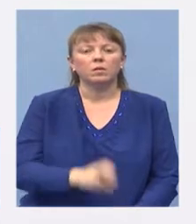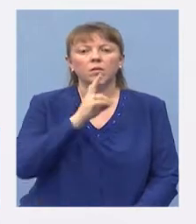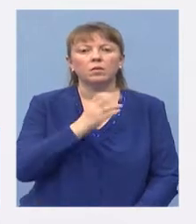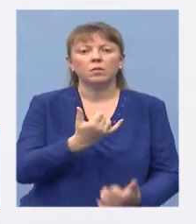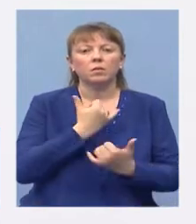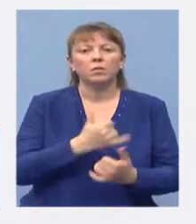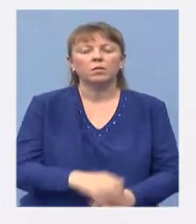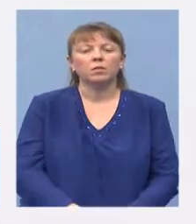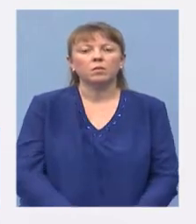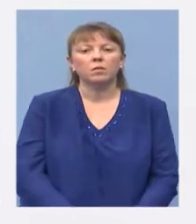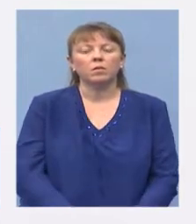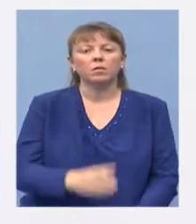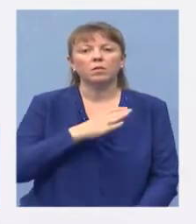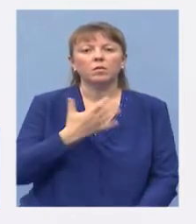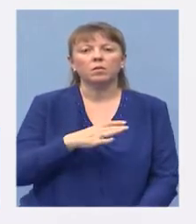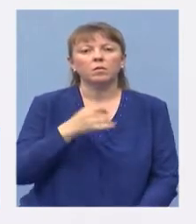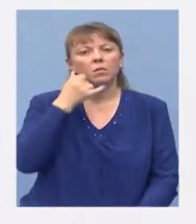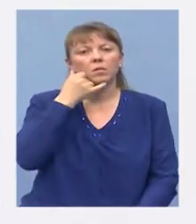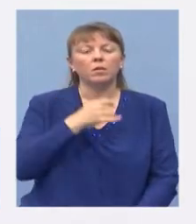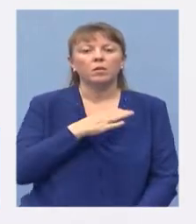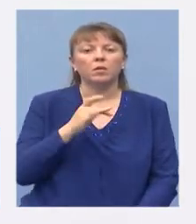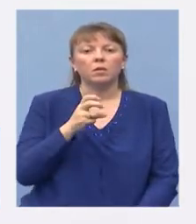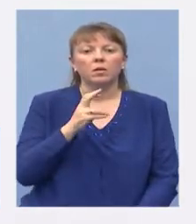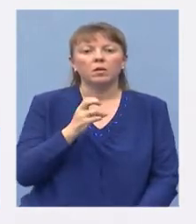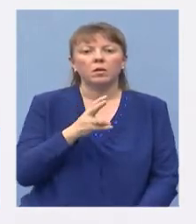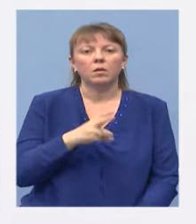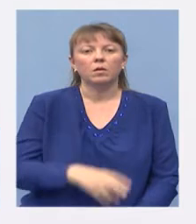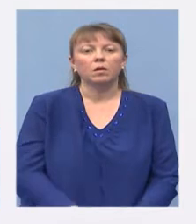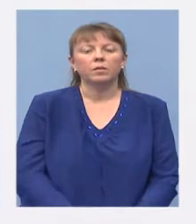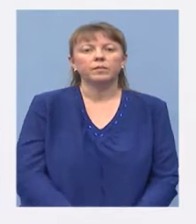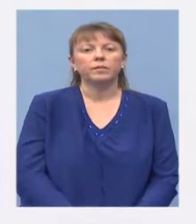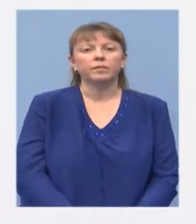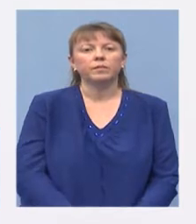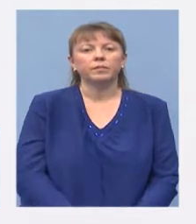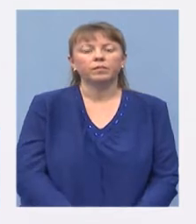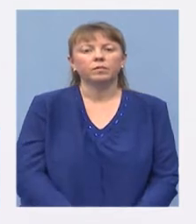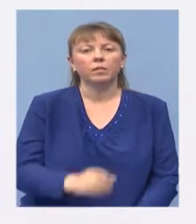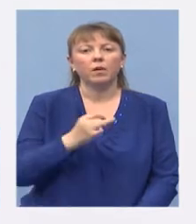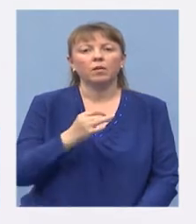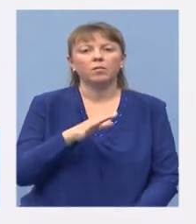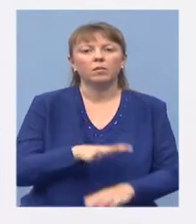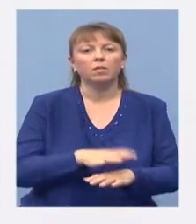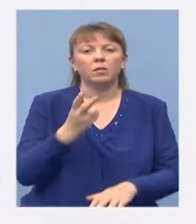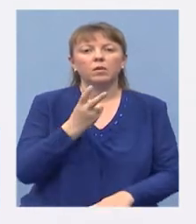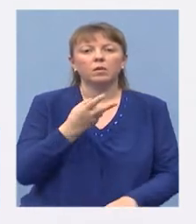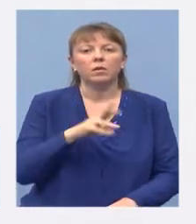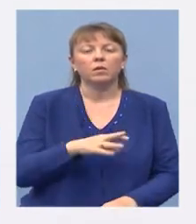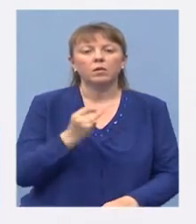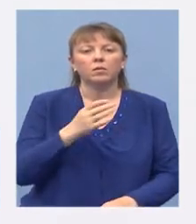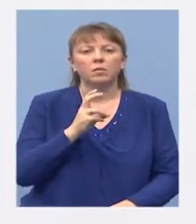можно получить через мобильное приложение «Югов Мобайл». Также через приложение банков второго уровня, это